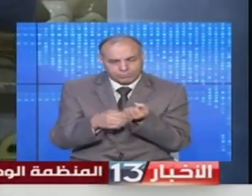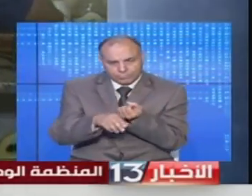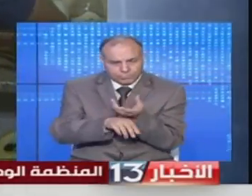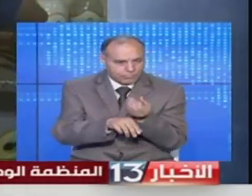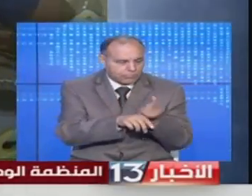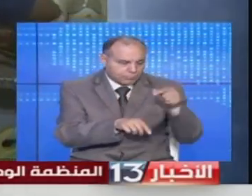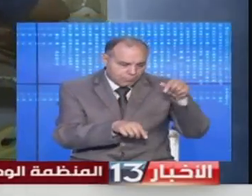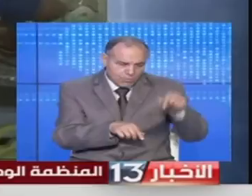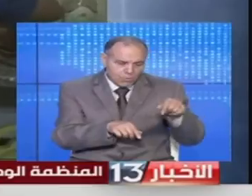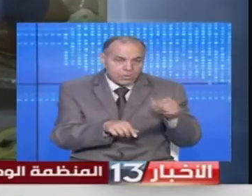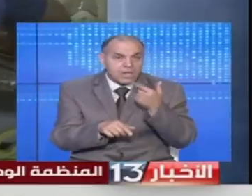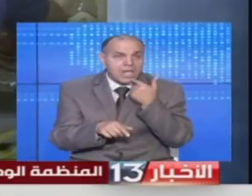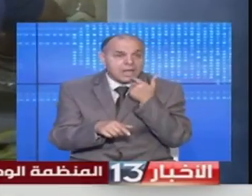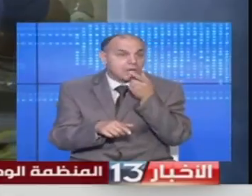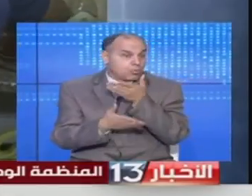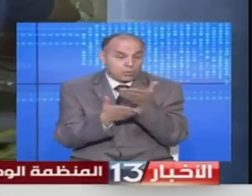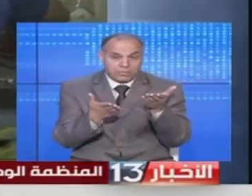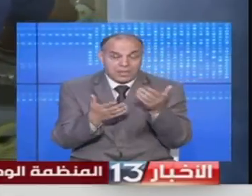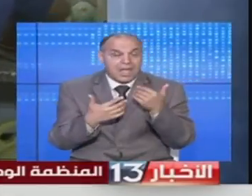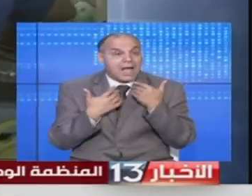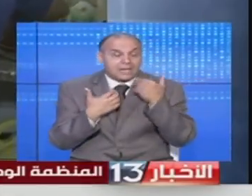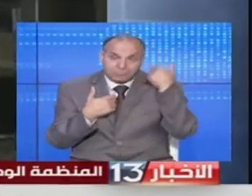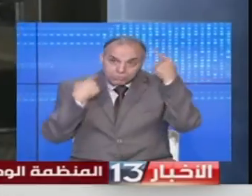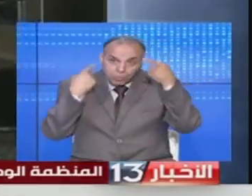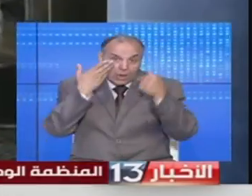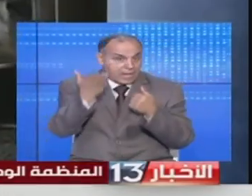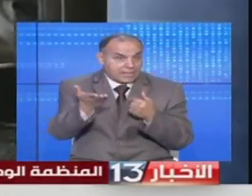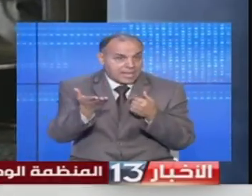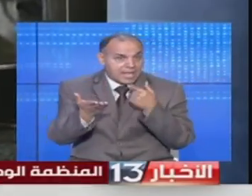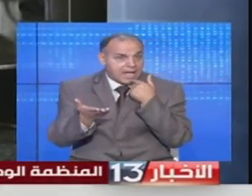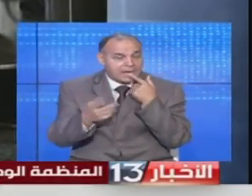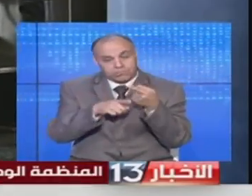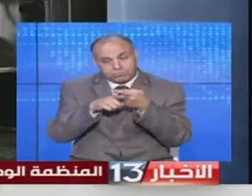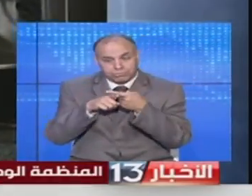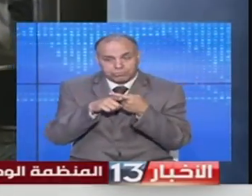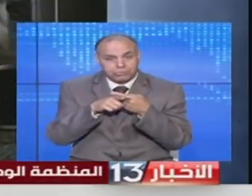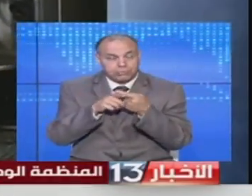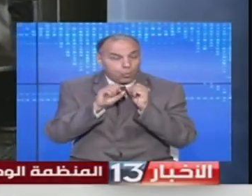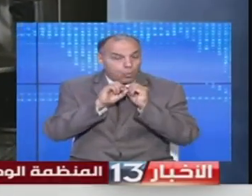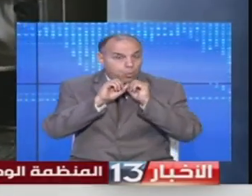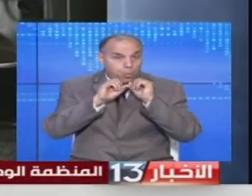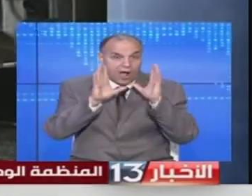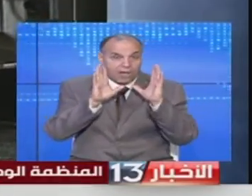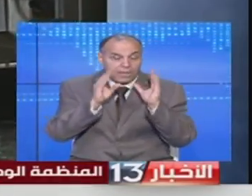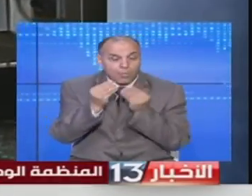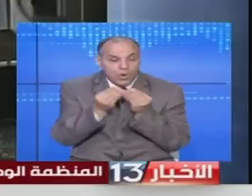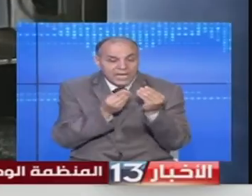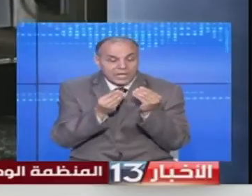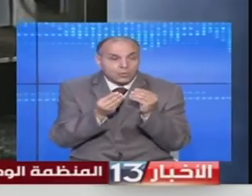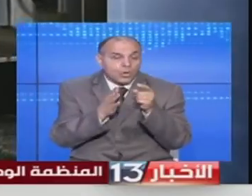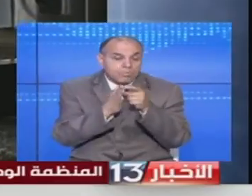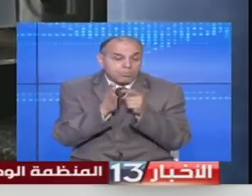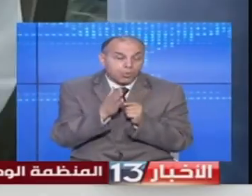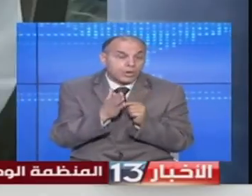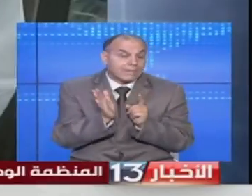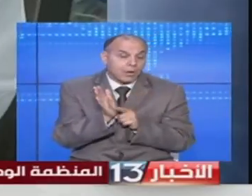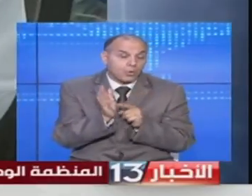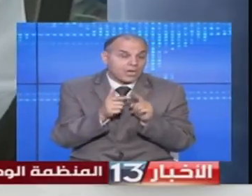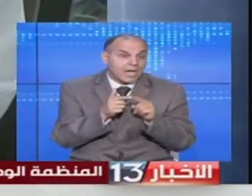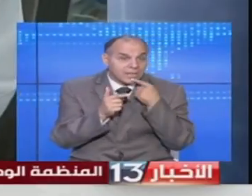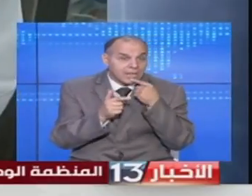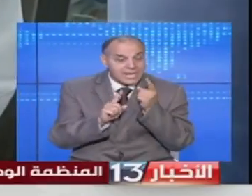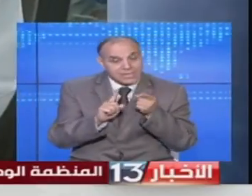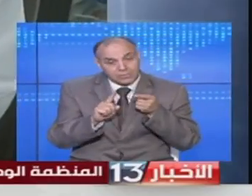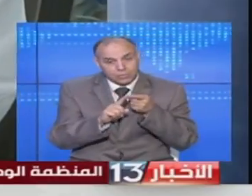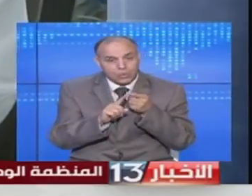اللازمه معربه عن املها في ت شريكها في بلوره ومناقشه جميع الاجراءات التي